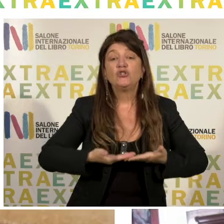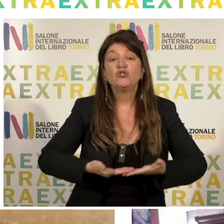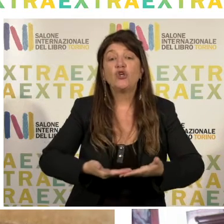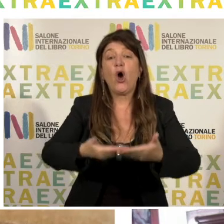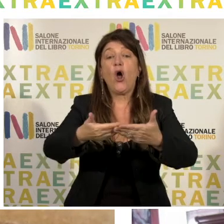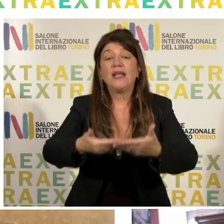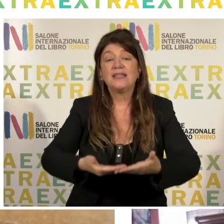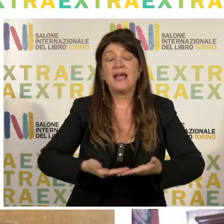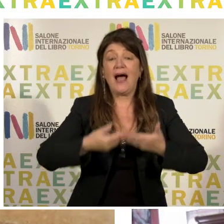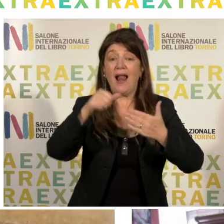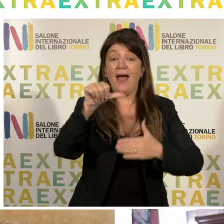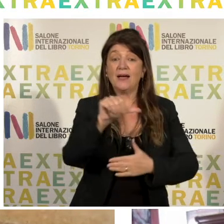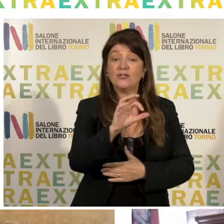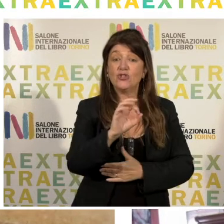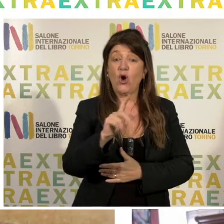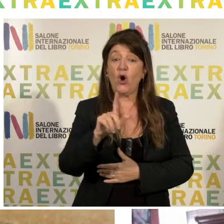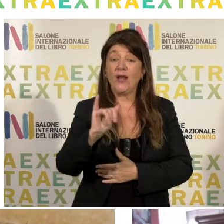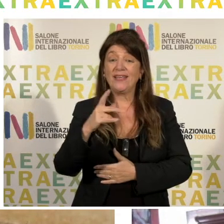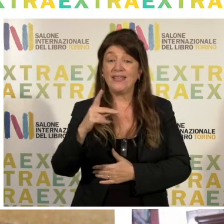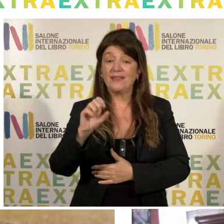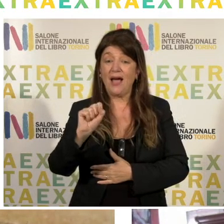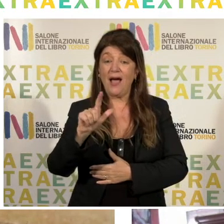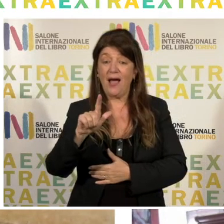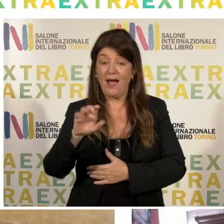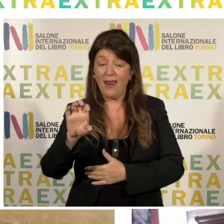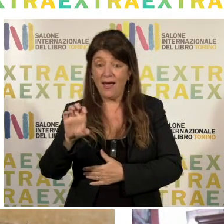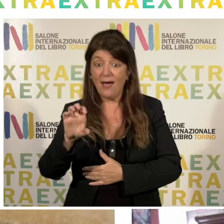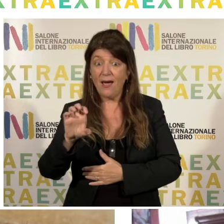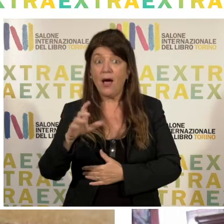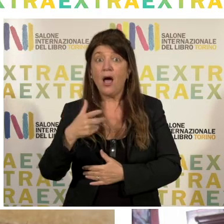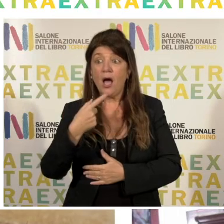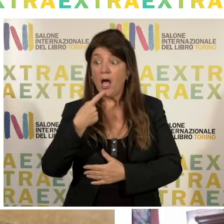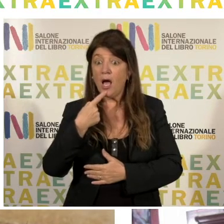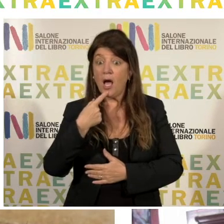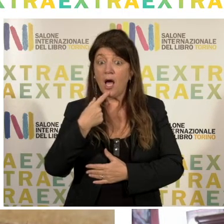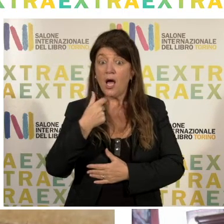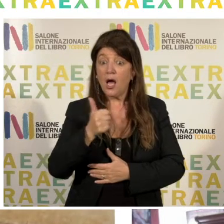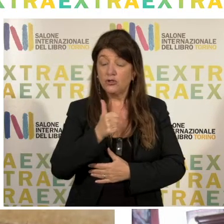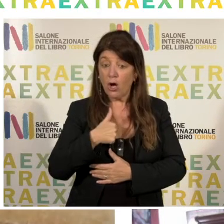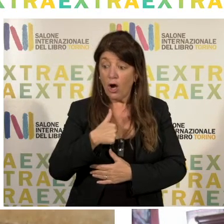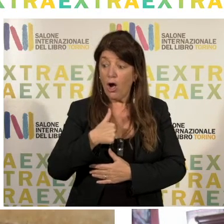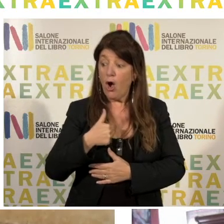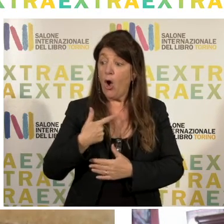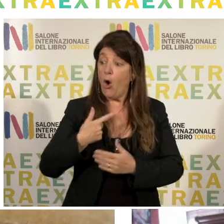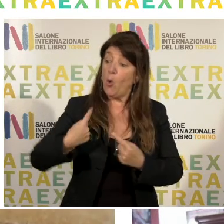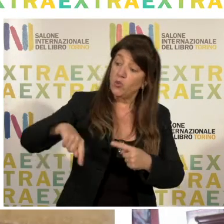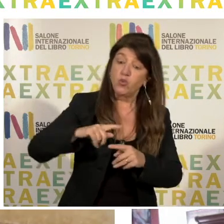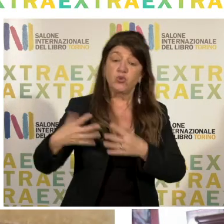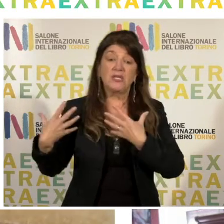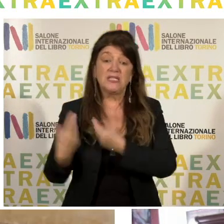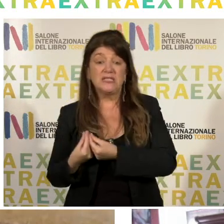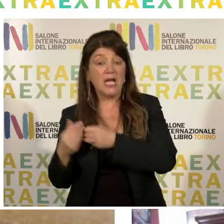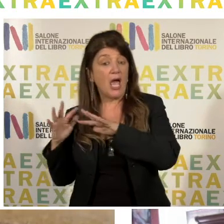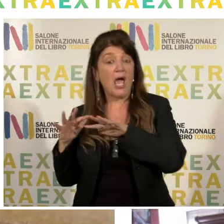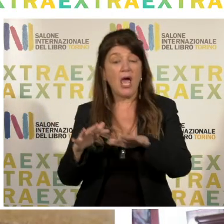mi rivolto, ci rivoltiamo, quindi siamo, colui che si è rivolta è quello che dice no, ma che dice anche sì, si